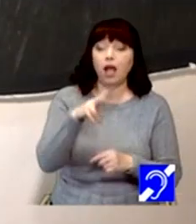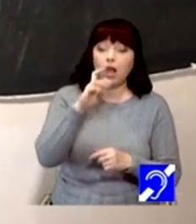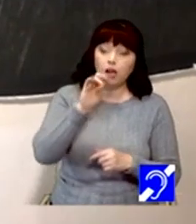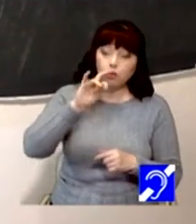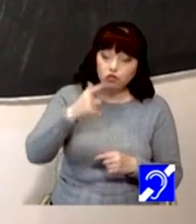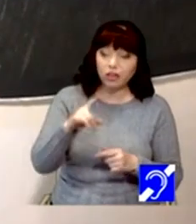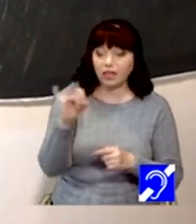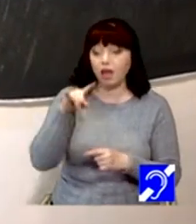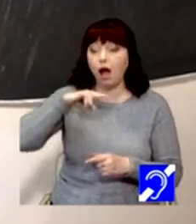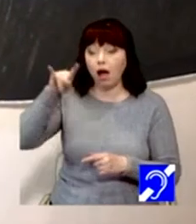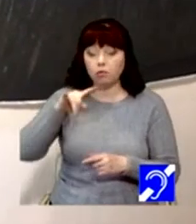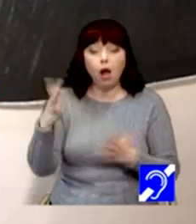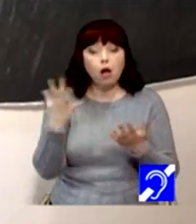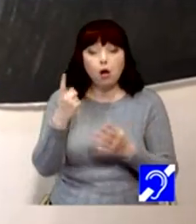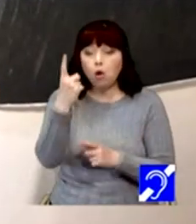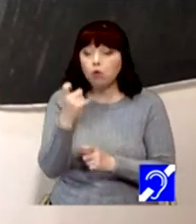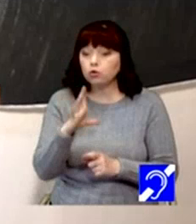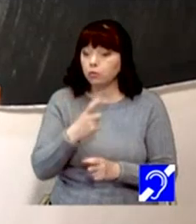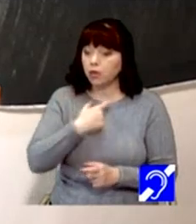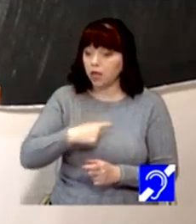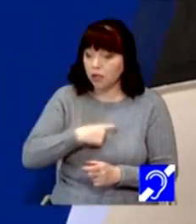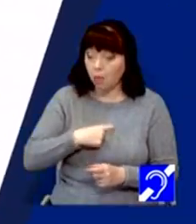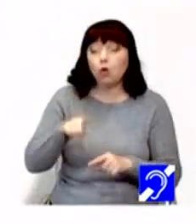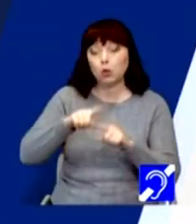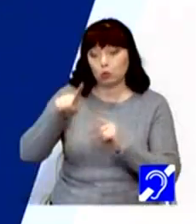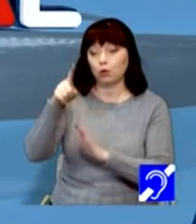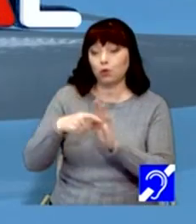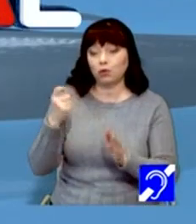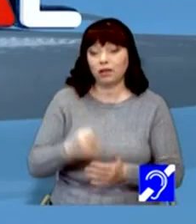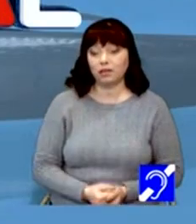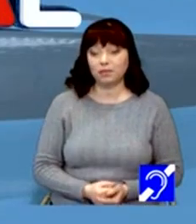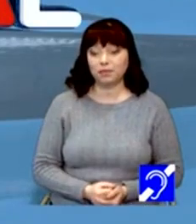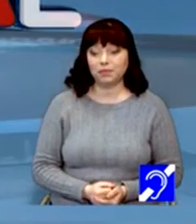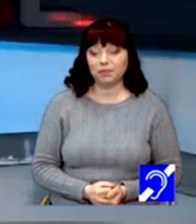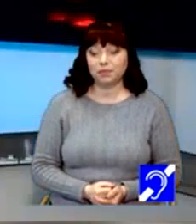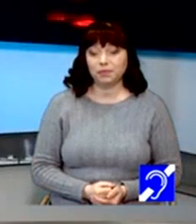Chișinău chiar mai aveau asupra lor aflat imediat intelege Enel